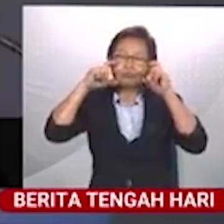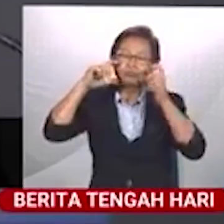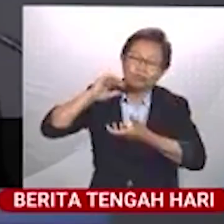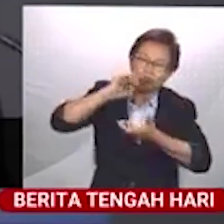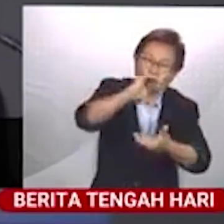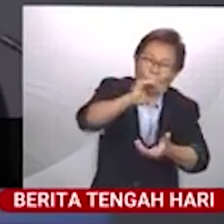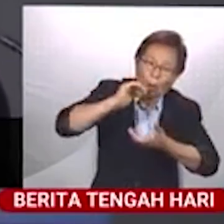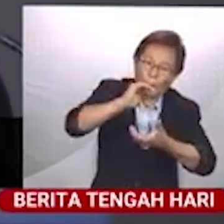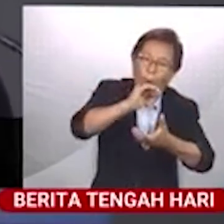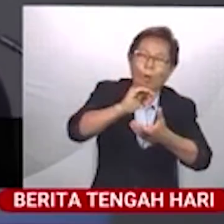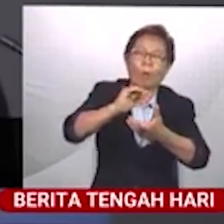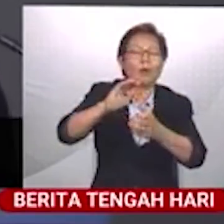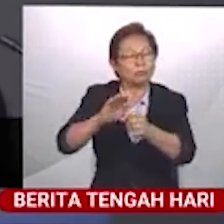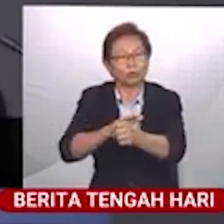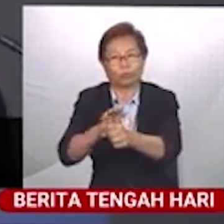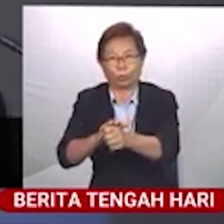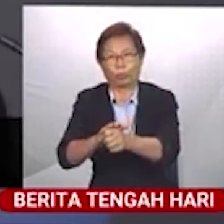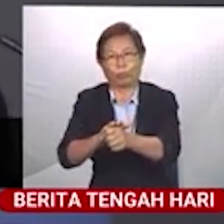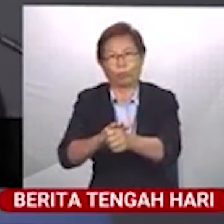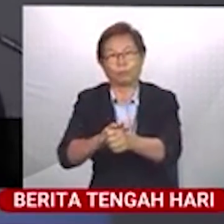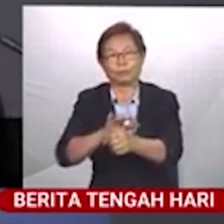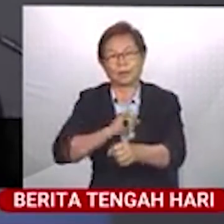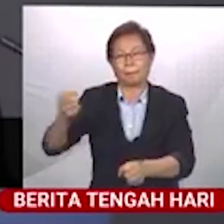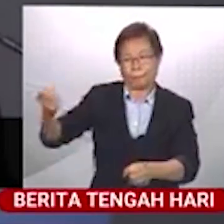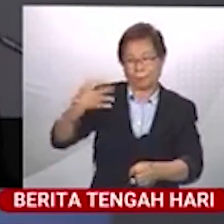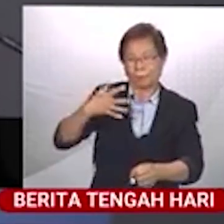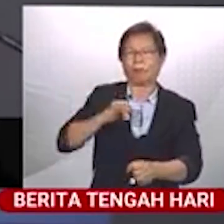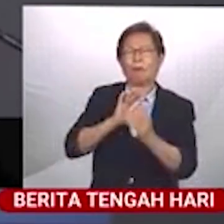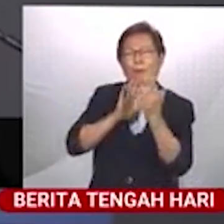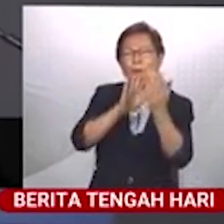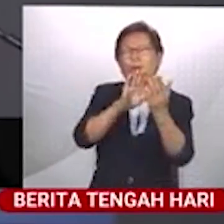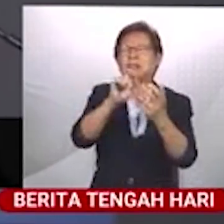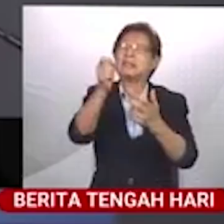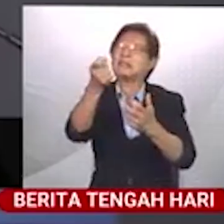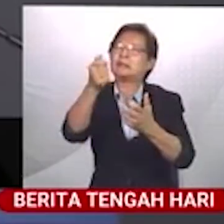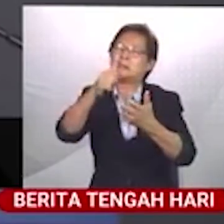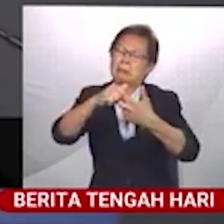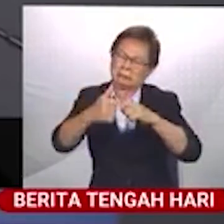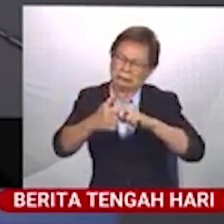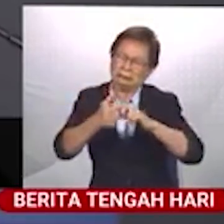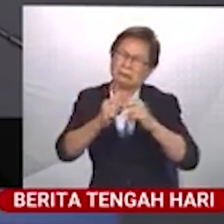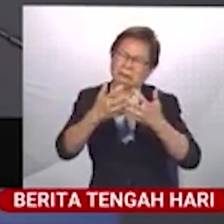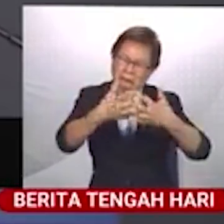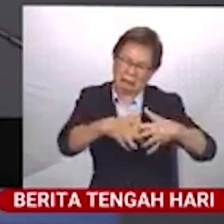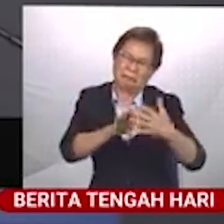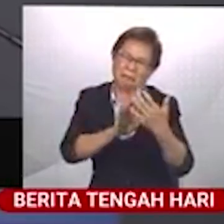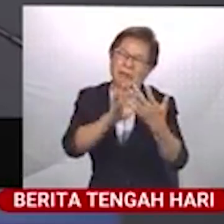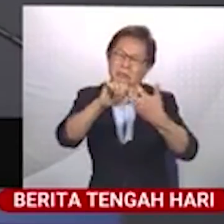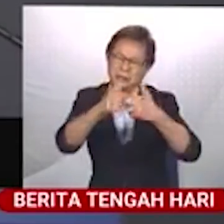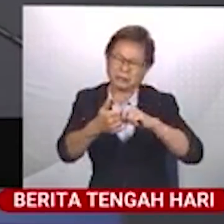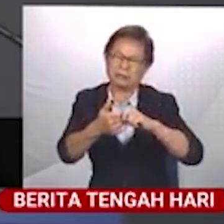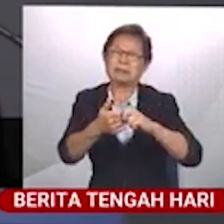yang mencukupi. Saya dimaklumkan mereka berhadapan dengan sedikit masalah, iaitu masalahnya